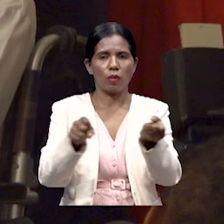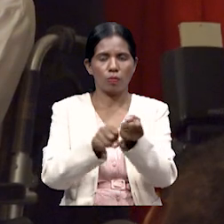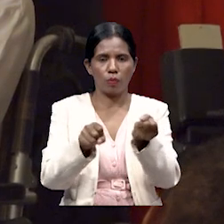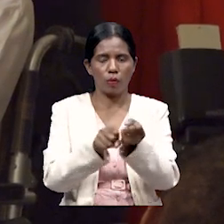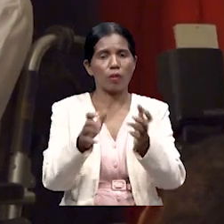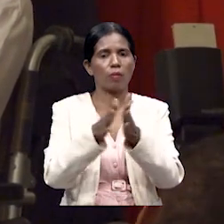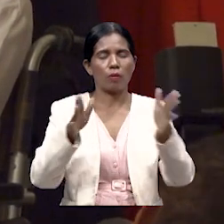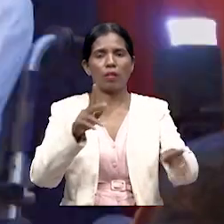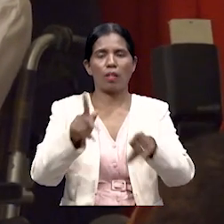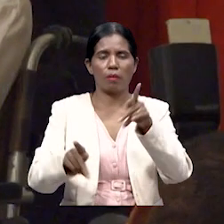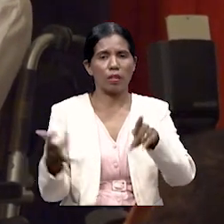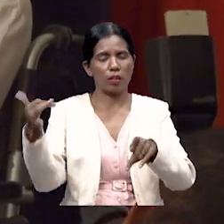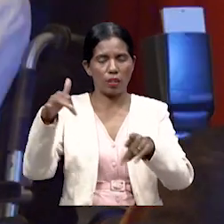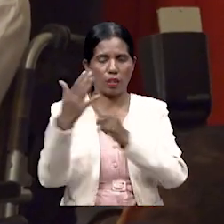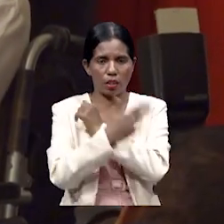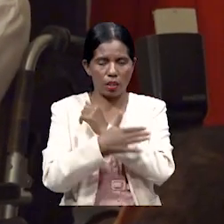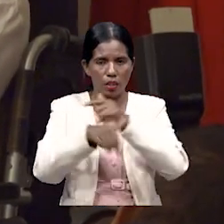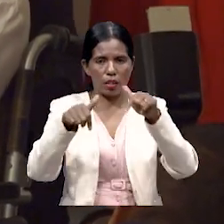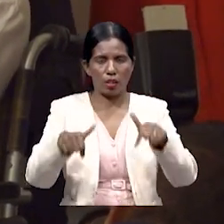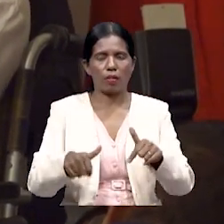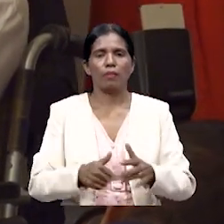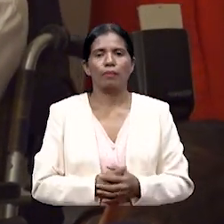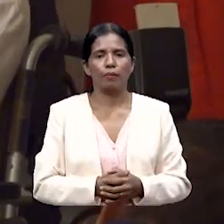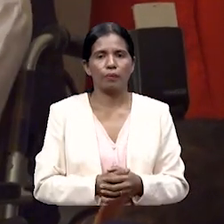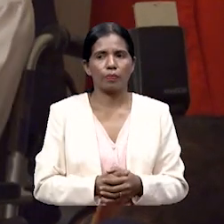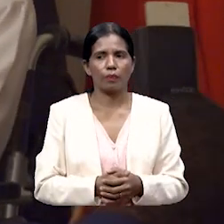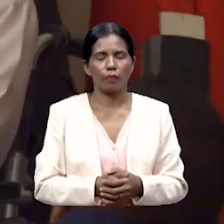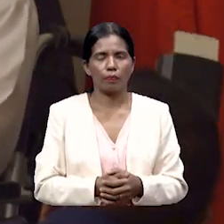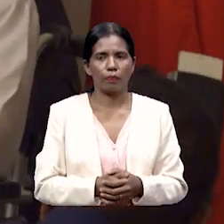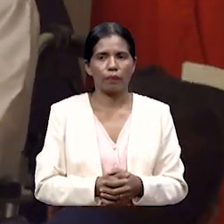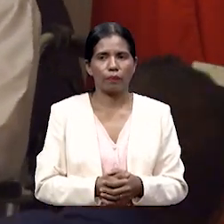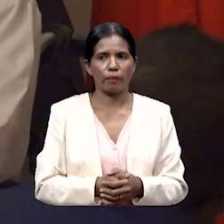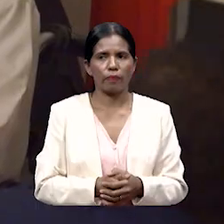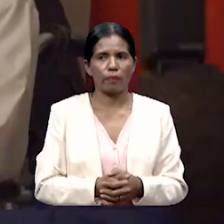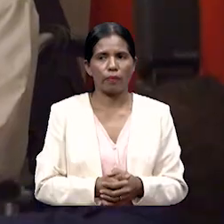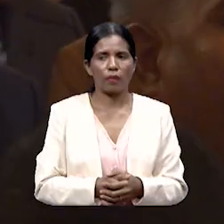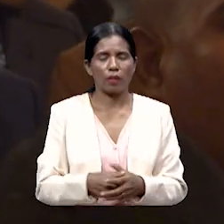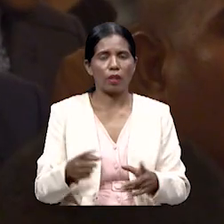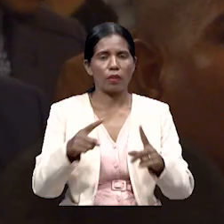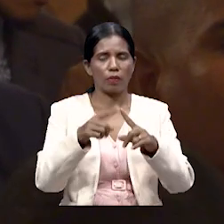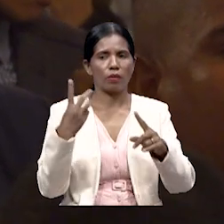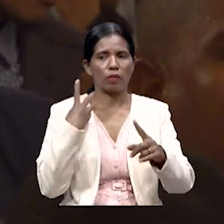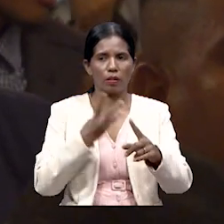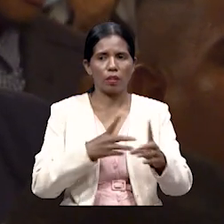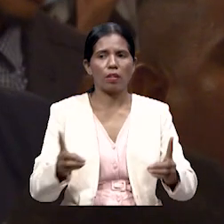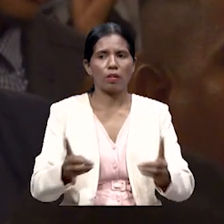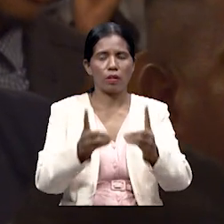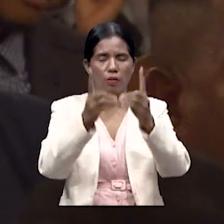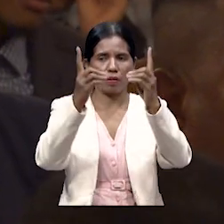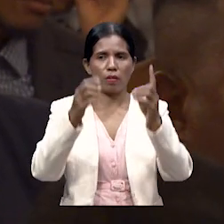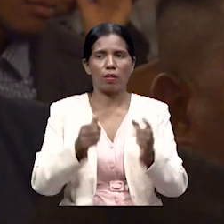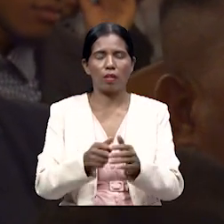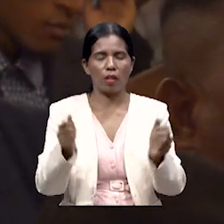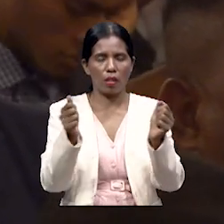ba comunidade sira e harai larang nomos ba humanidade. Oi, kita sormalo, nai kus